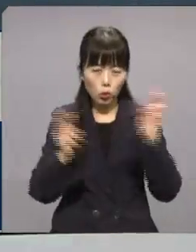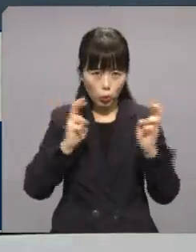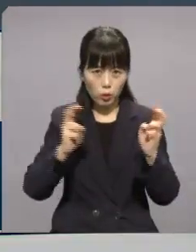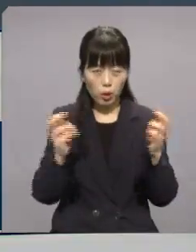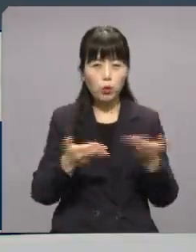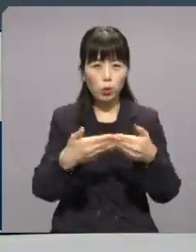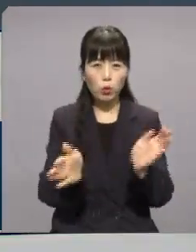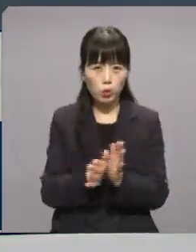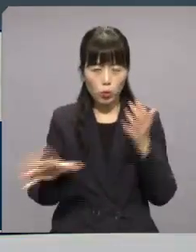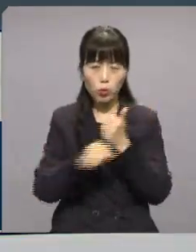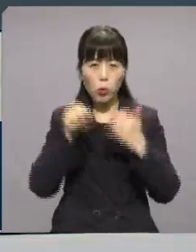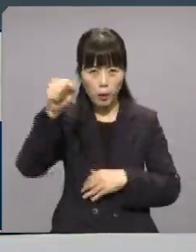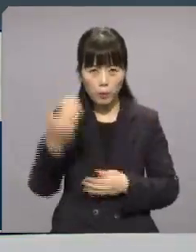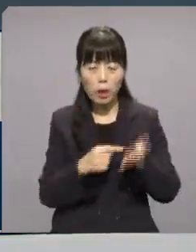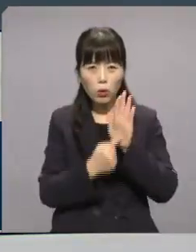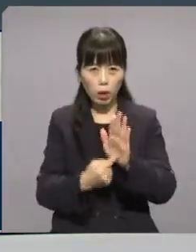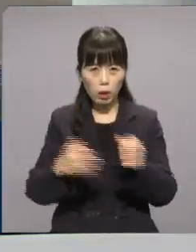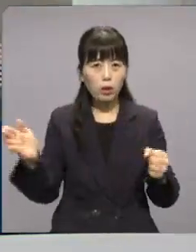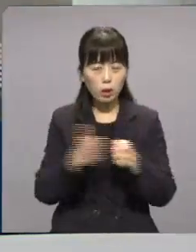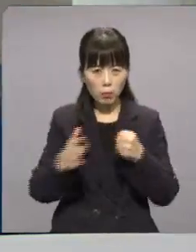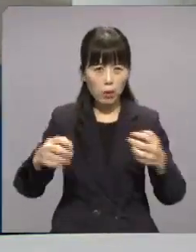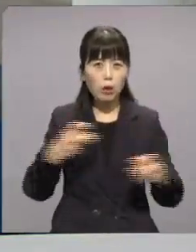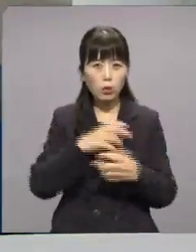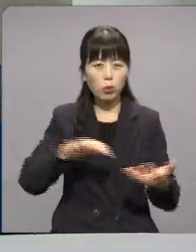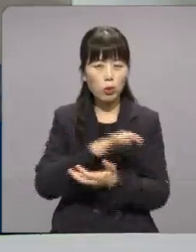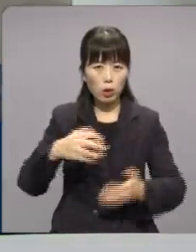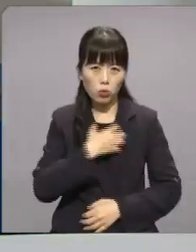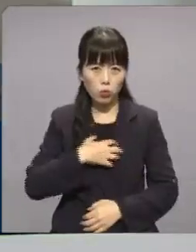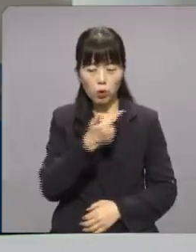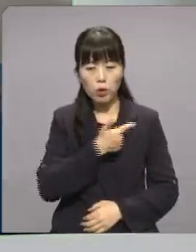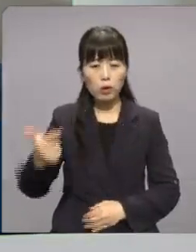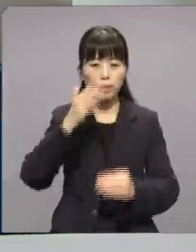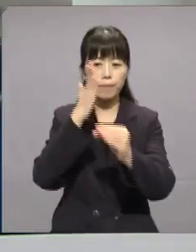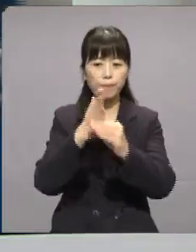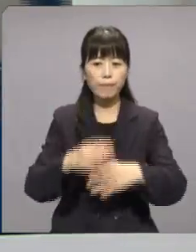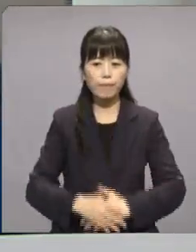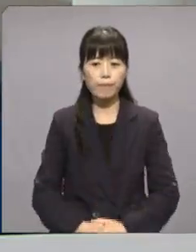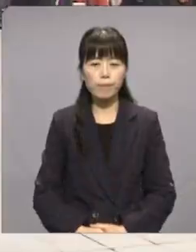노조도 총파업을 예고한 상태여서 교통대란 우려가 커지고 있습니다. 백소민 기자입니다.